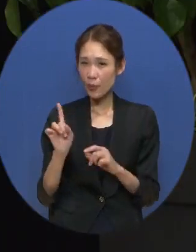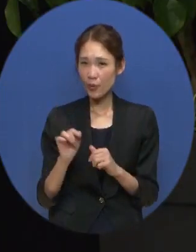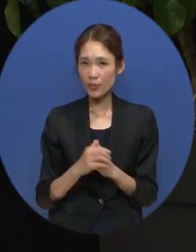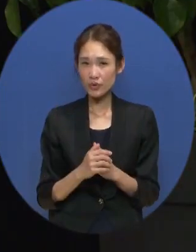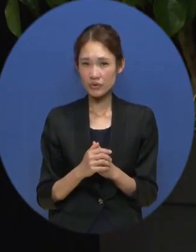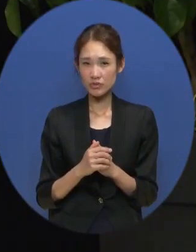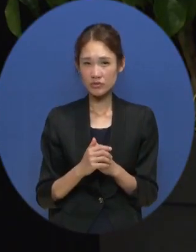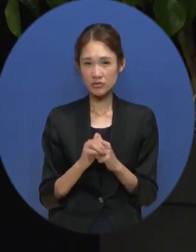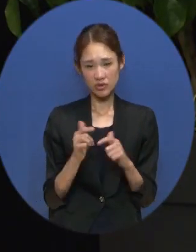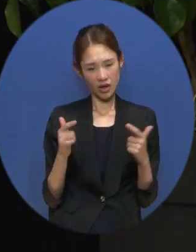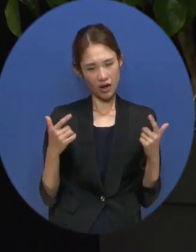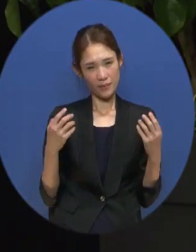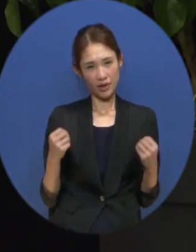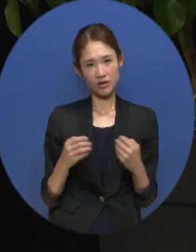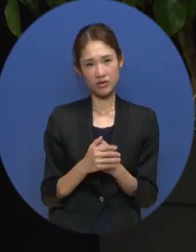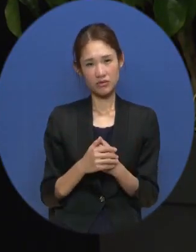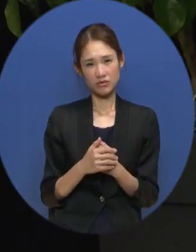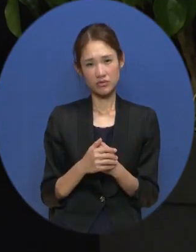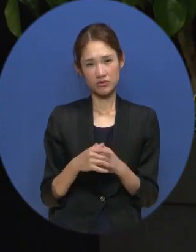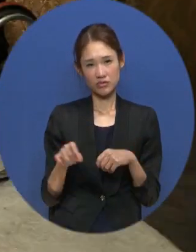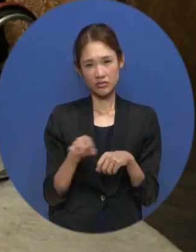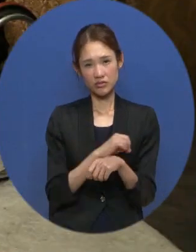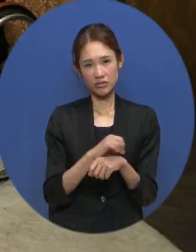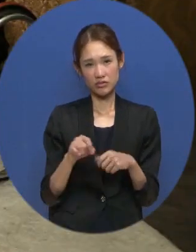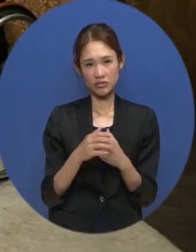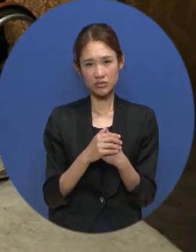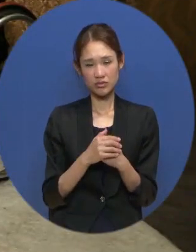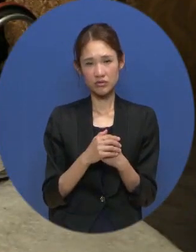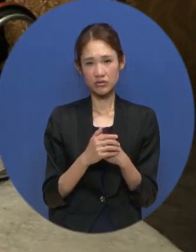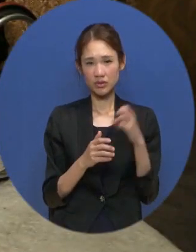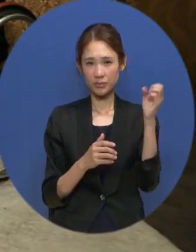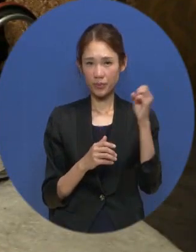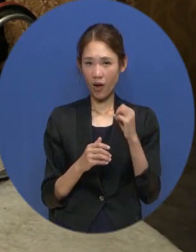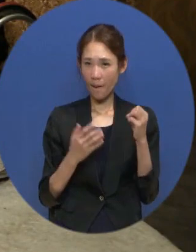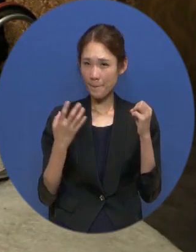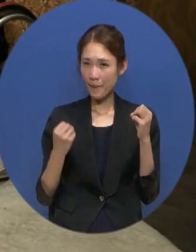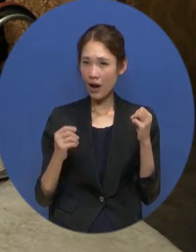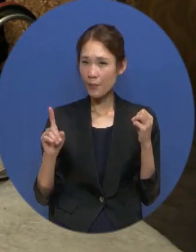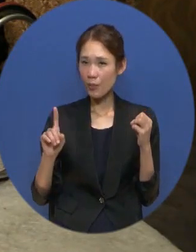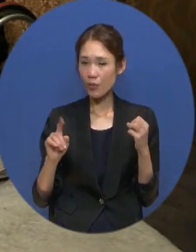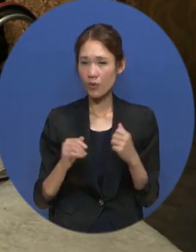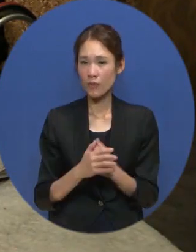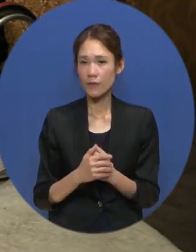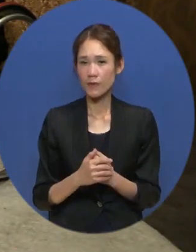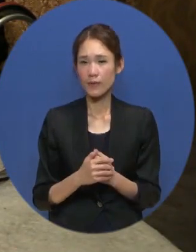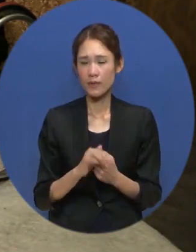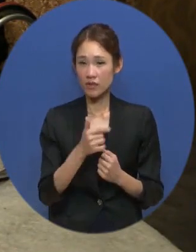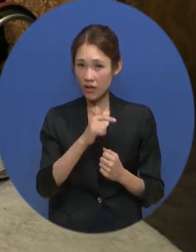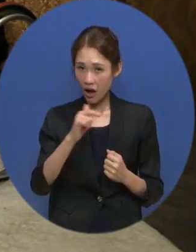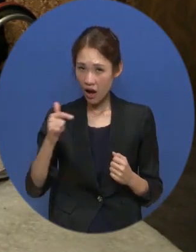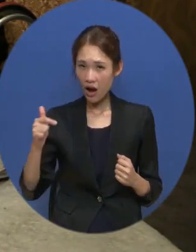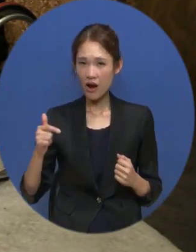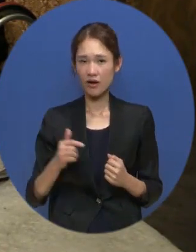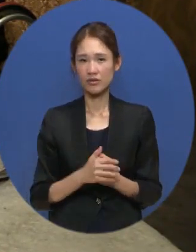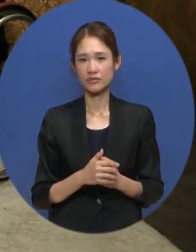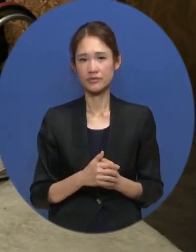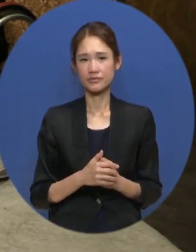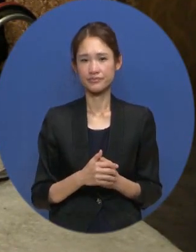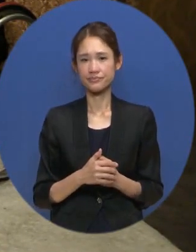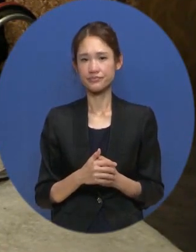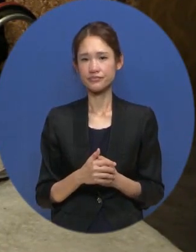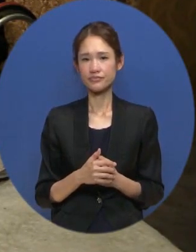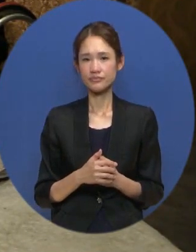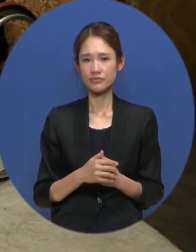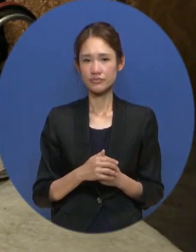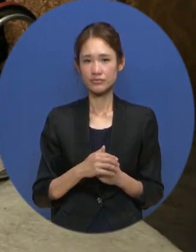저희는 다양합니다. 아. 예, 다양해서 뭐 네. 그 특별하게 비중이 높은 업종이 있다기보다는 다양한데 이제 뭐 저희